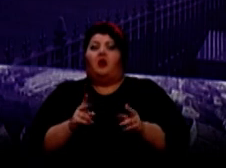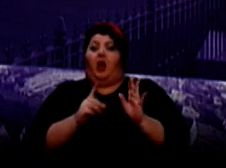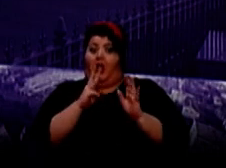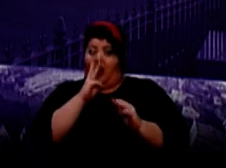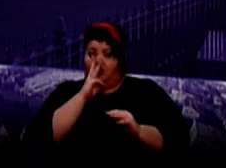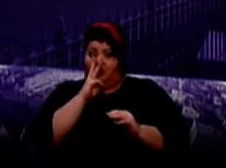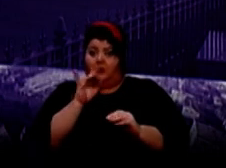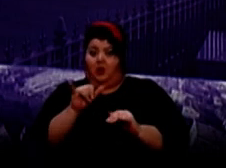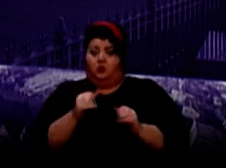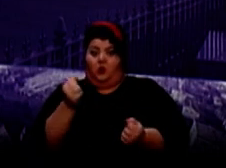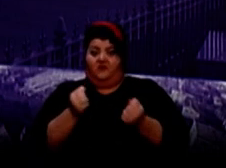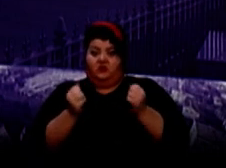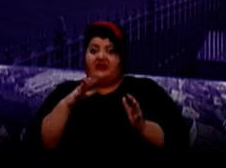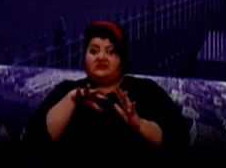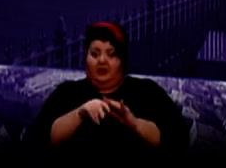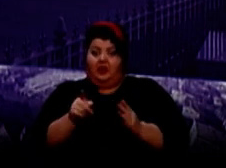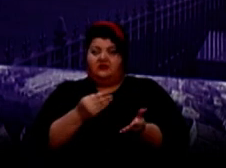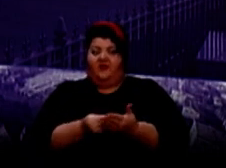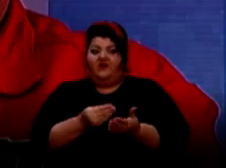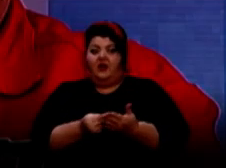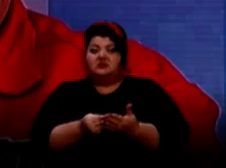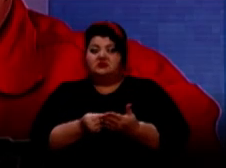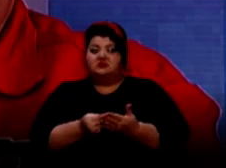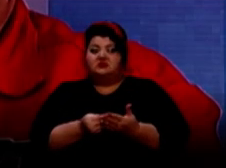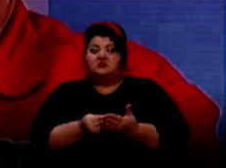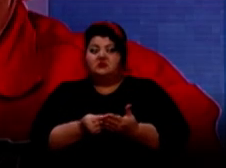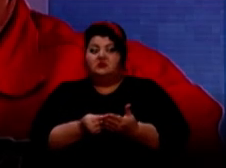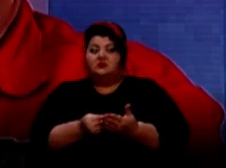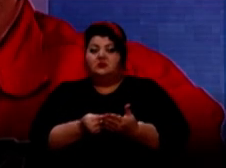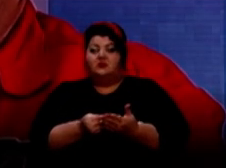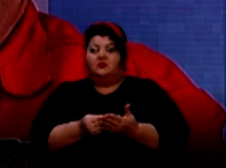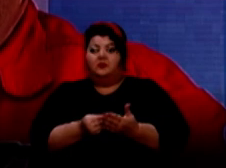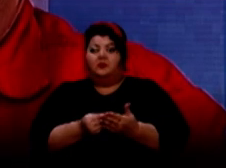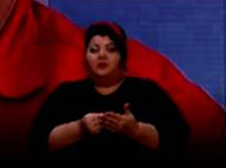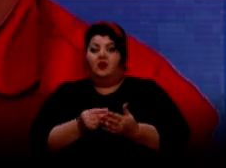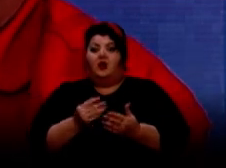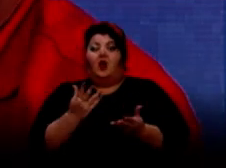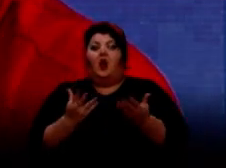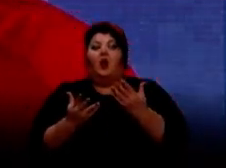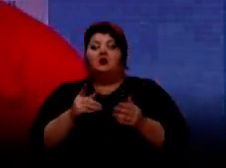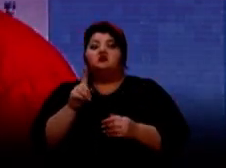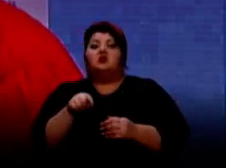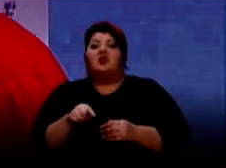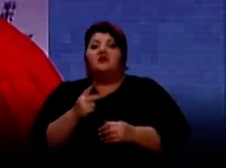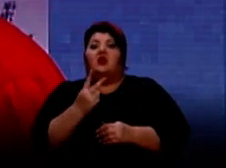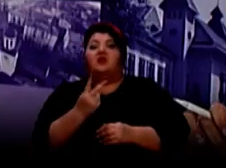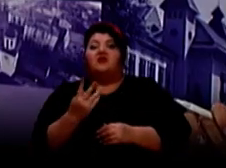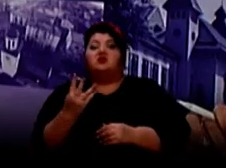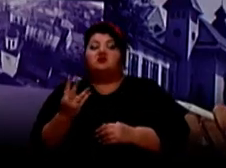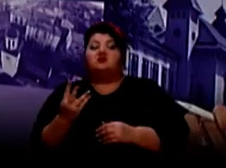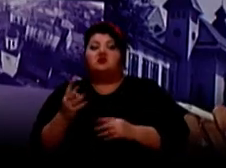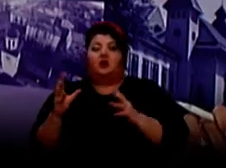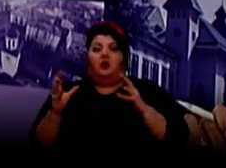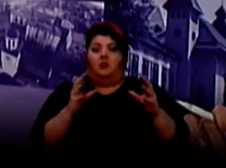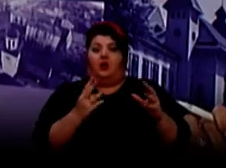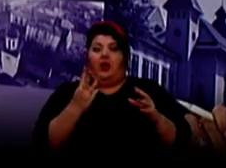60 водіїв закладена на собівартість. Угу. Якщо а навіть, сьогодні повинно якщо, бути водіїв? Вибачте, Олександр Сергійович, на 24 машинах. А, вибачте, будь ласка. Три